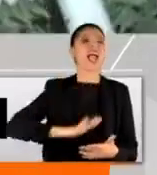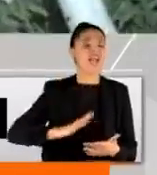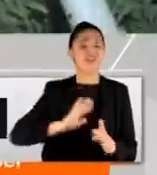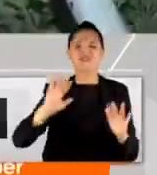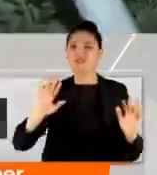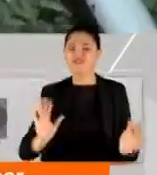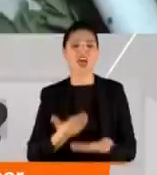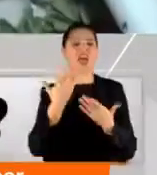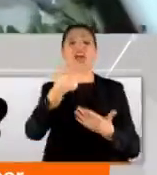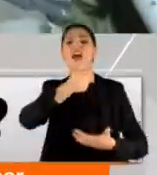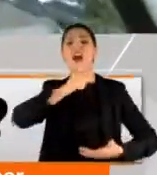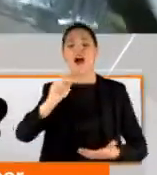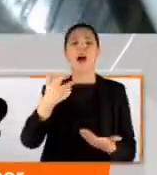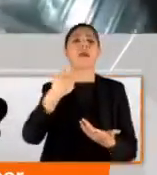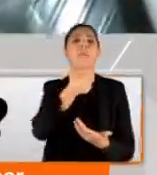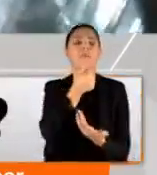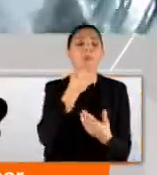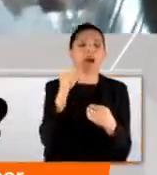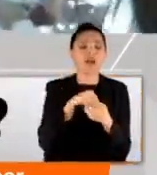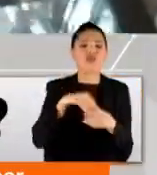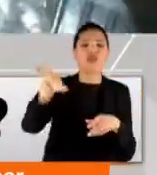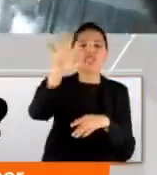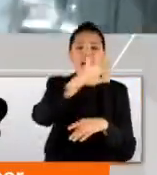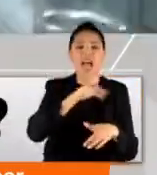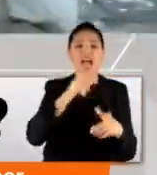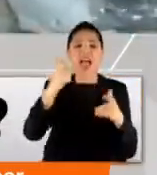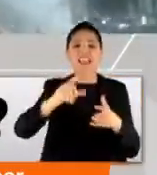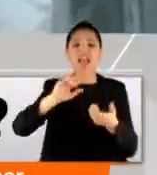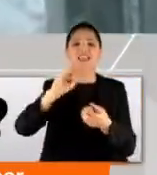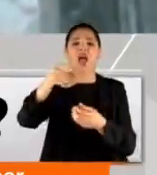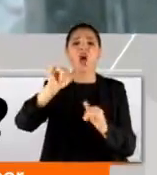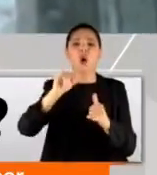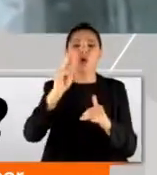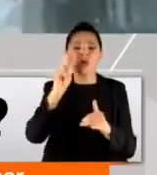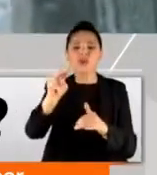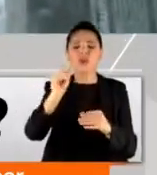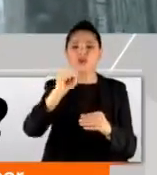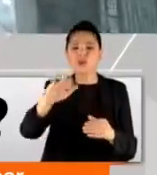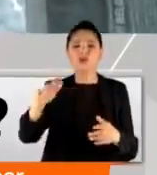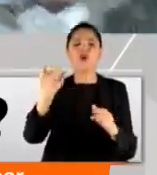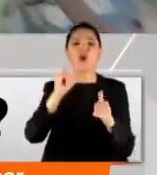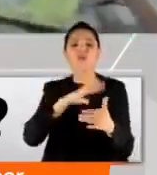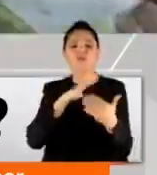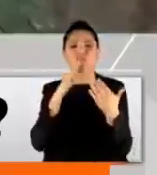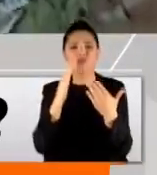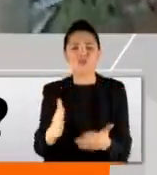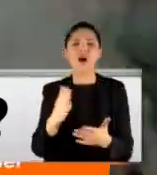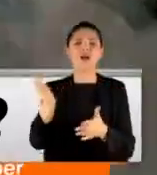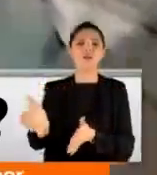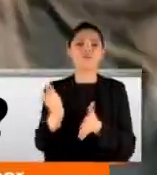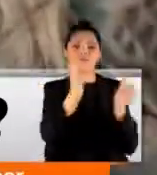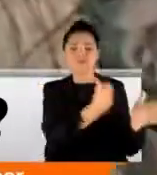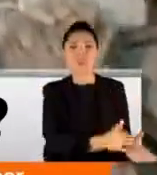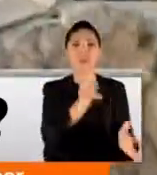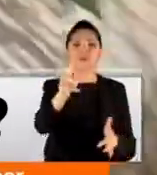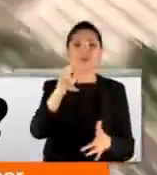kimi abisi, kimi babası için. Bakın her yerden oyuncakları görüyoruz. Çocukların oyuncakları burada. Öte yandan size